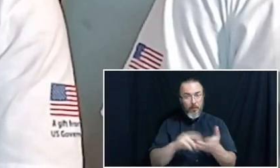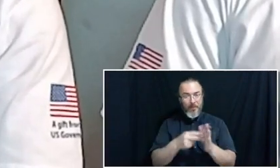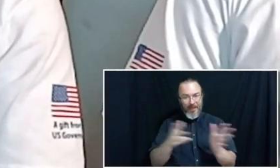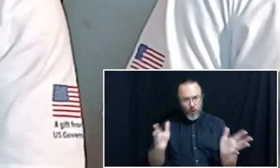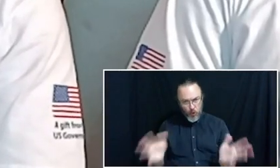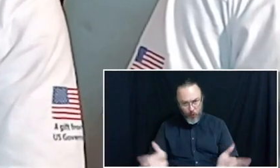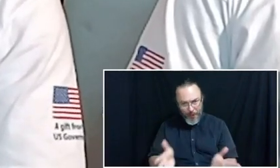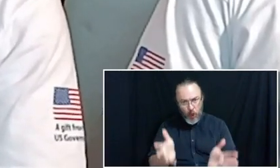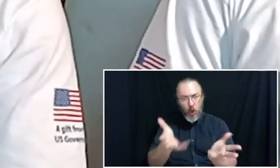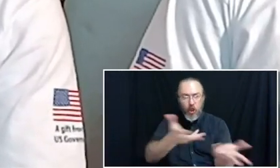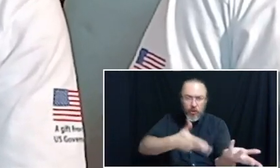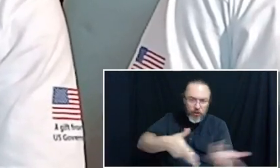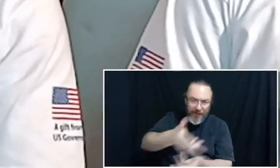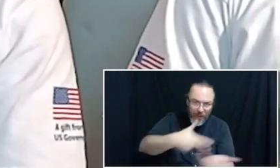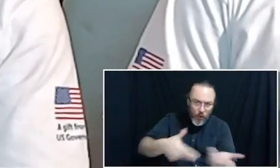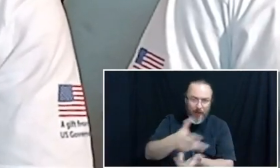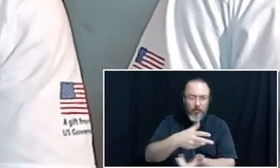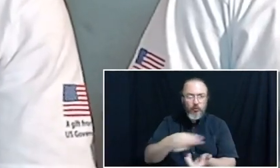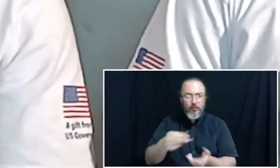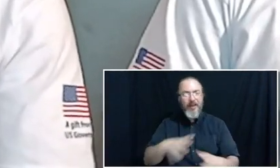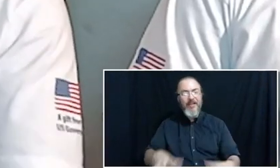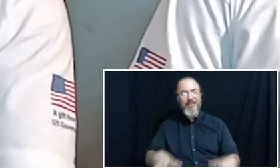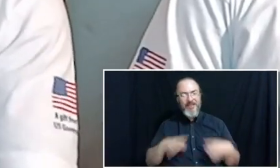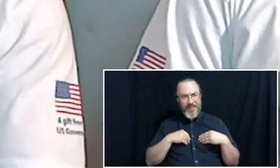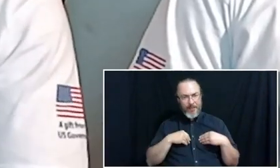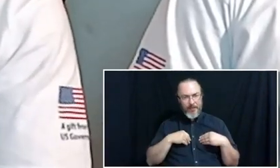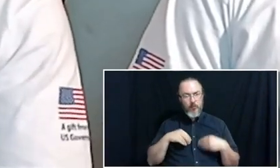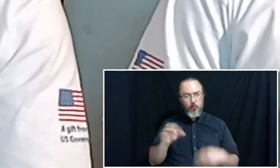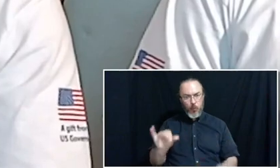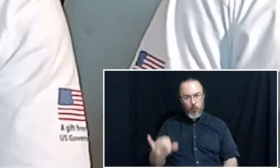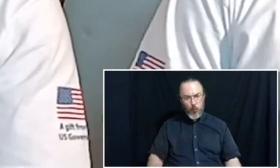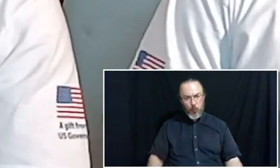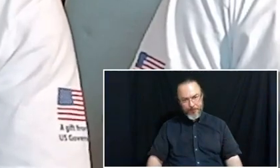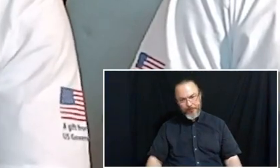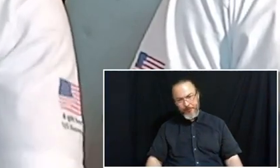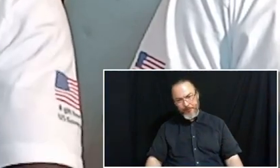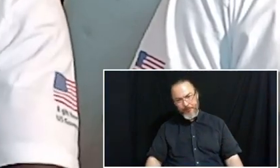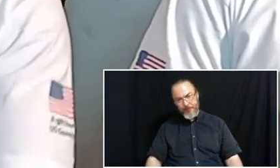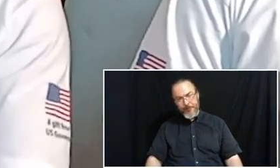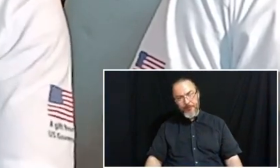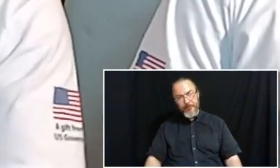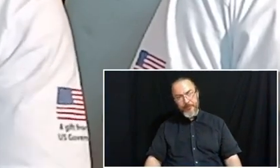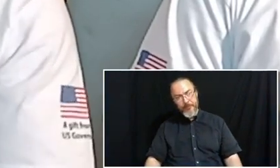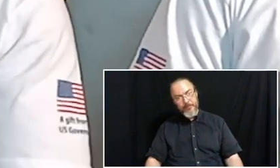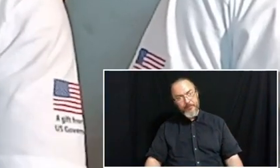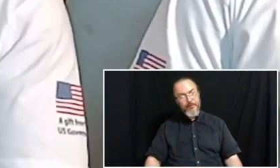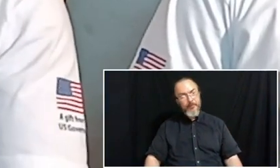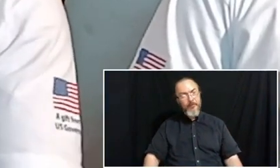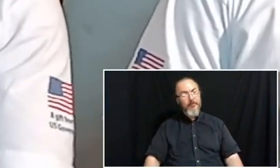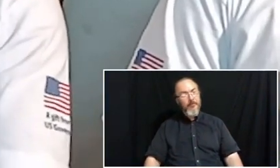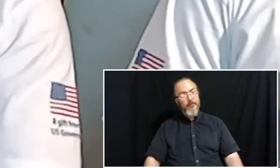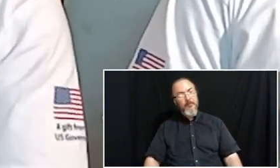L'éducation inclusive donc encourage l'interaction et l'acceptation d'autrui.